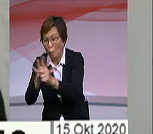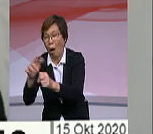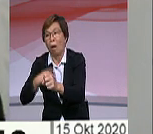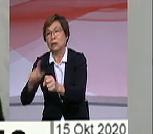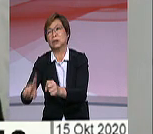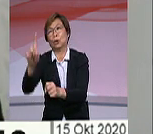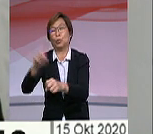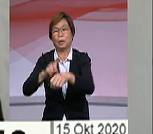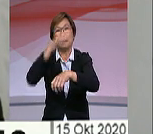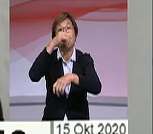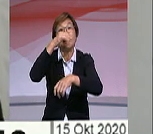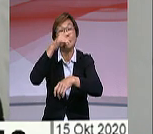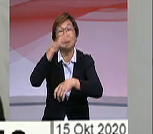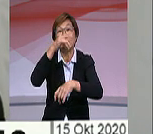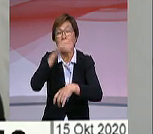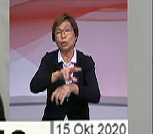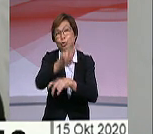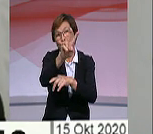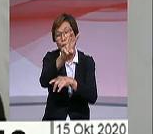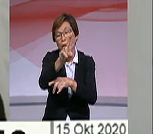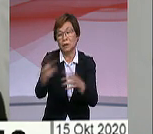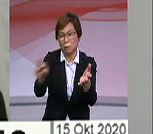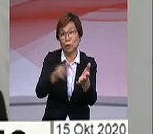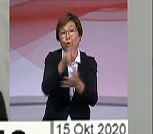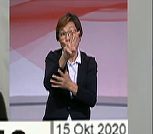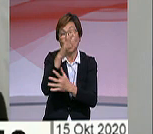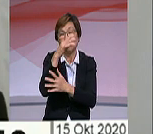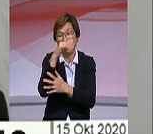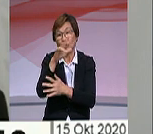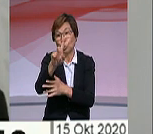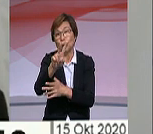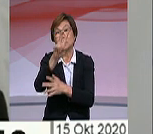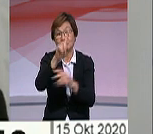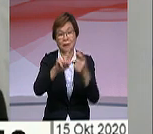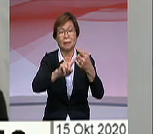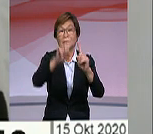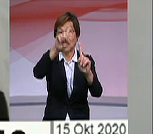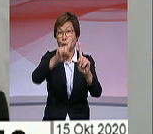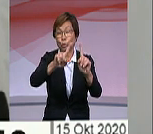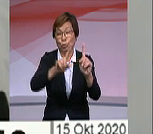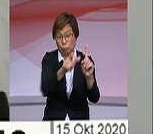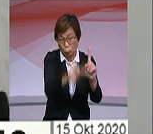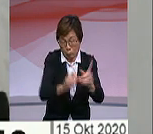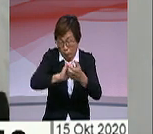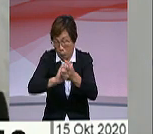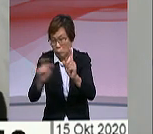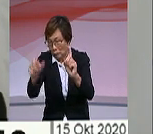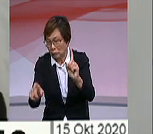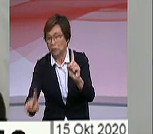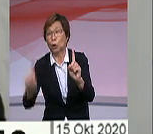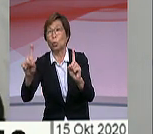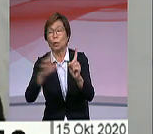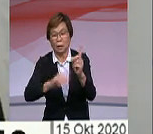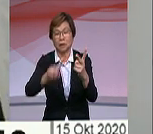Ini di negeri Melaka, dua kes dilaporkan, iaitu satu kes daripada saringan kontak rapat kes positif COVID-19 dan